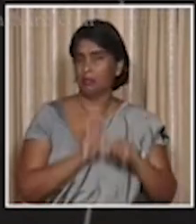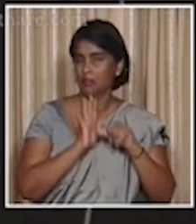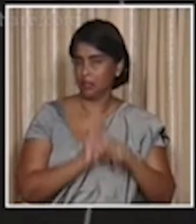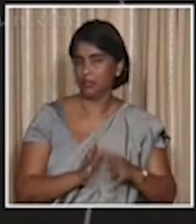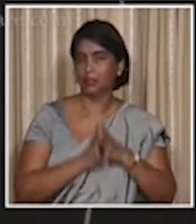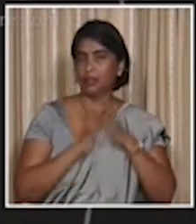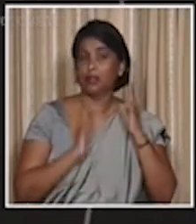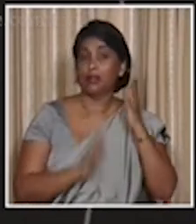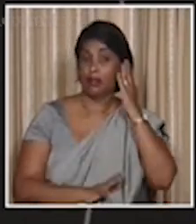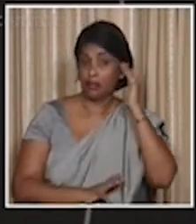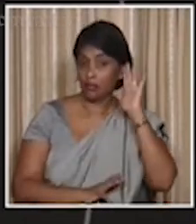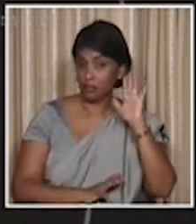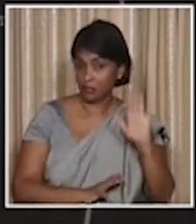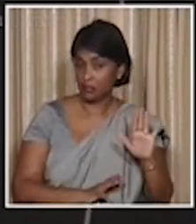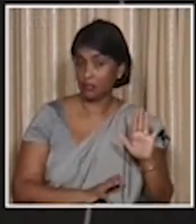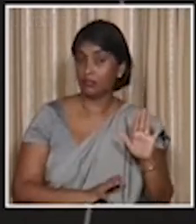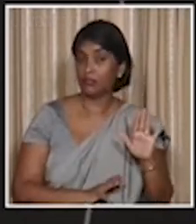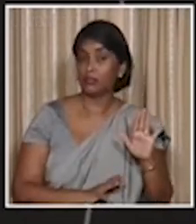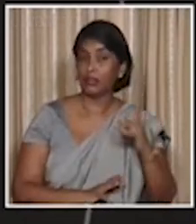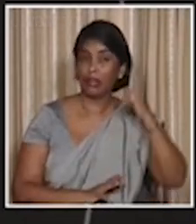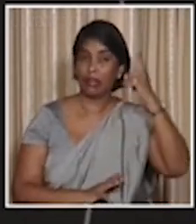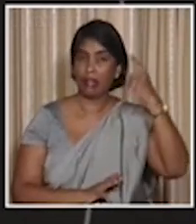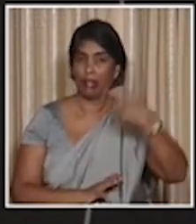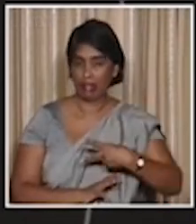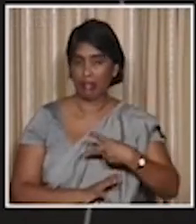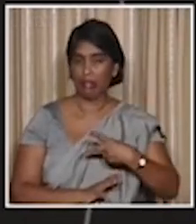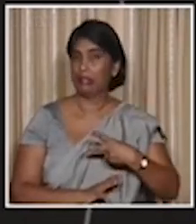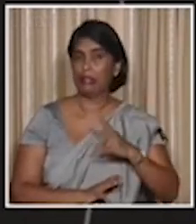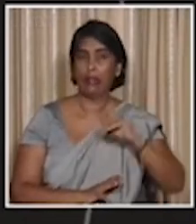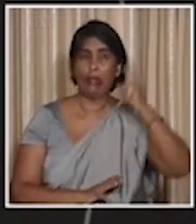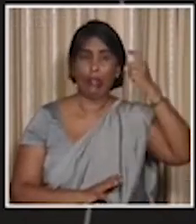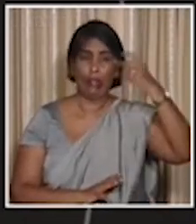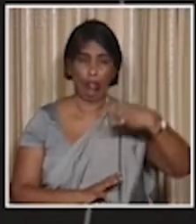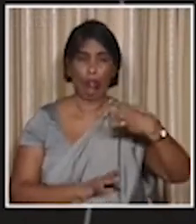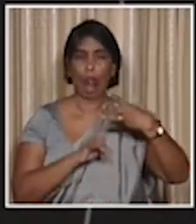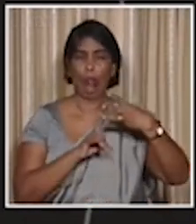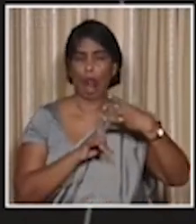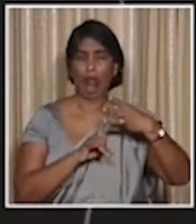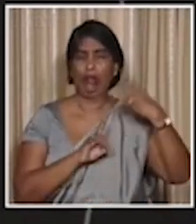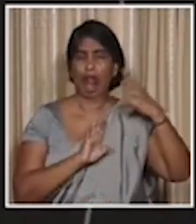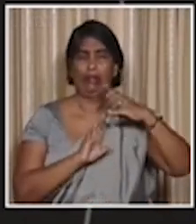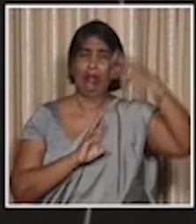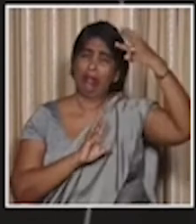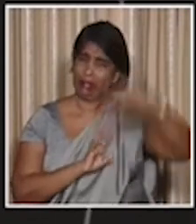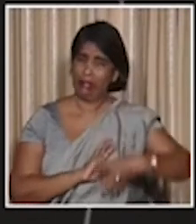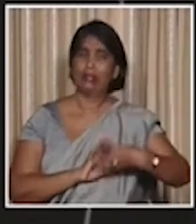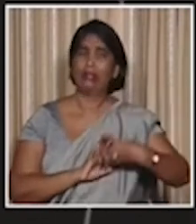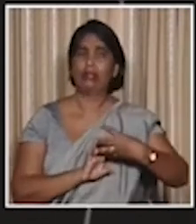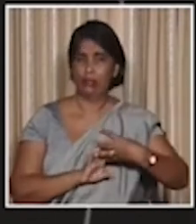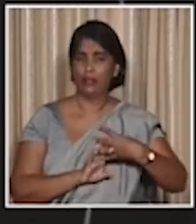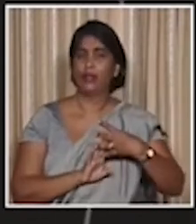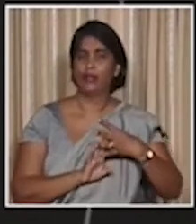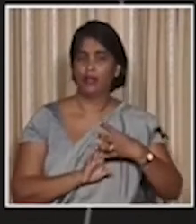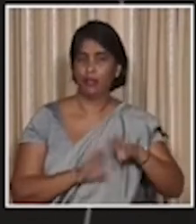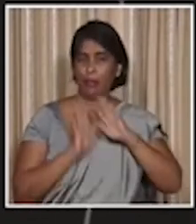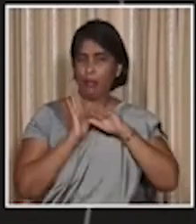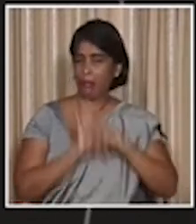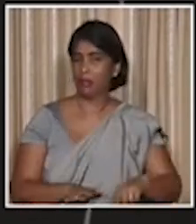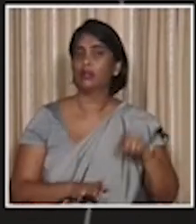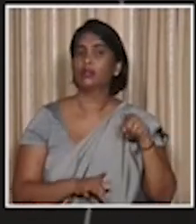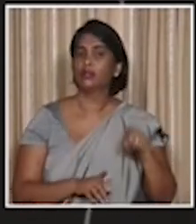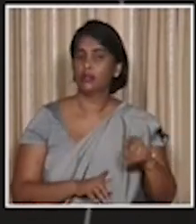harina kaantawa devani purawasiyek nemei thunweni purawasiyek nemei itat eha pahat